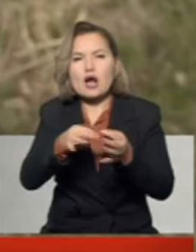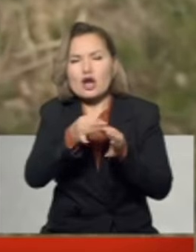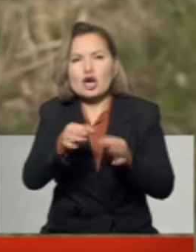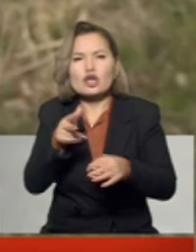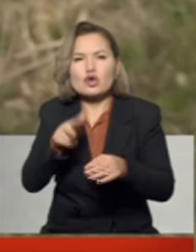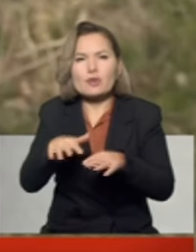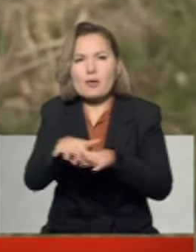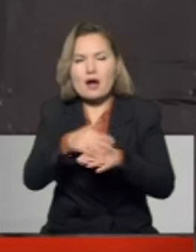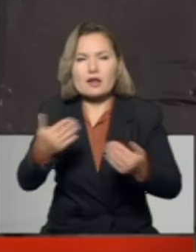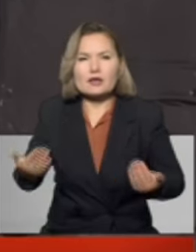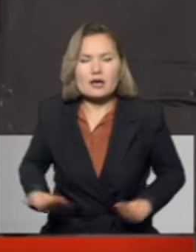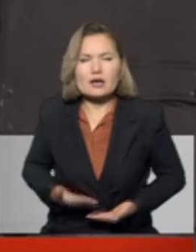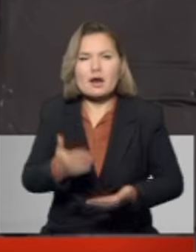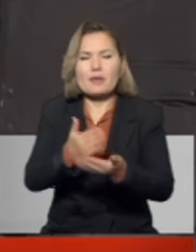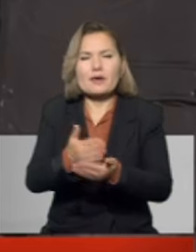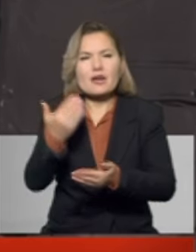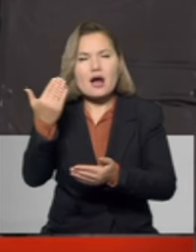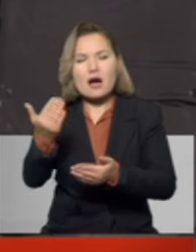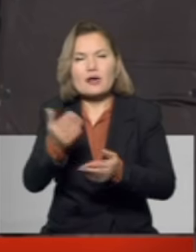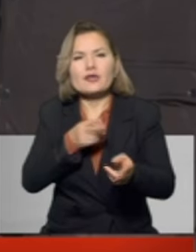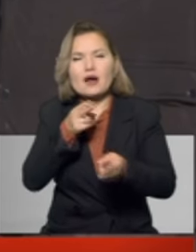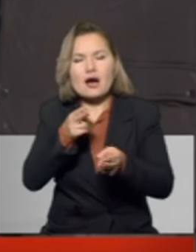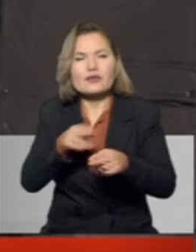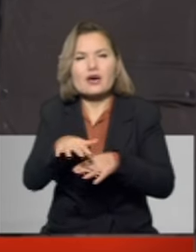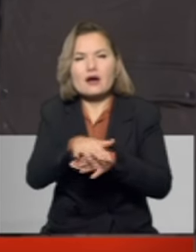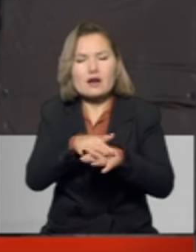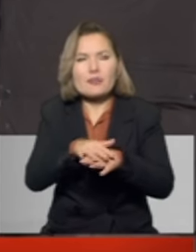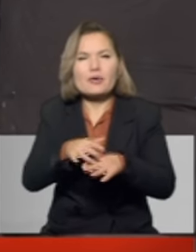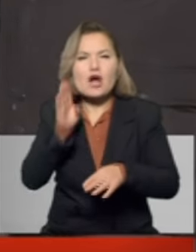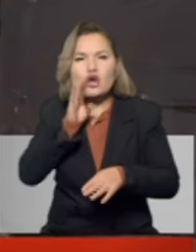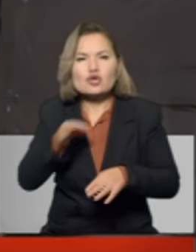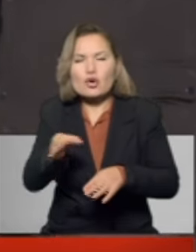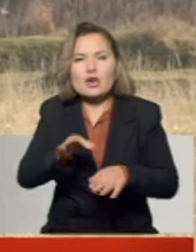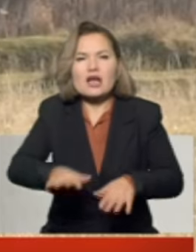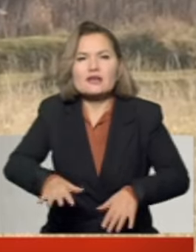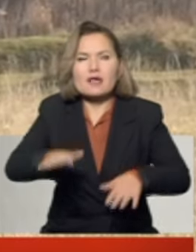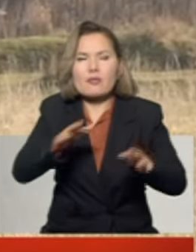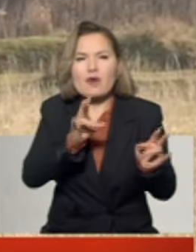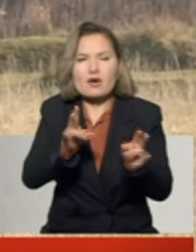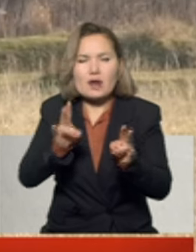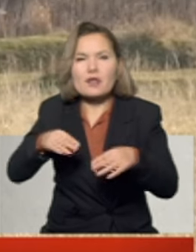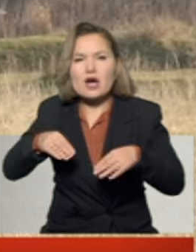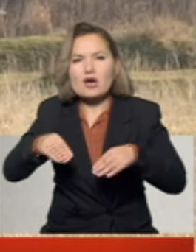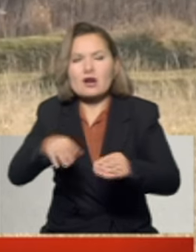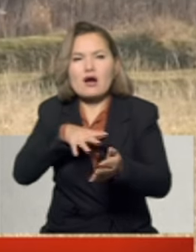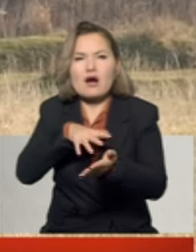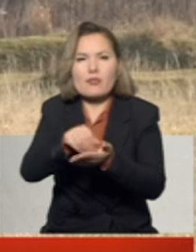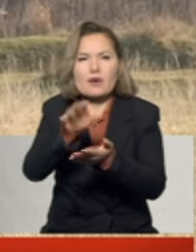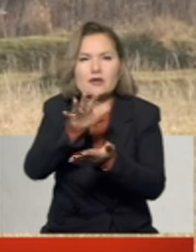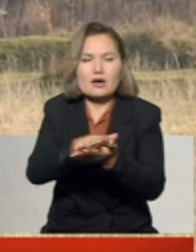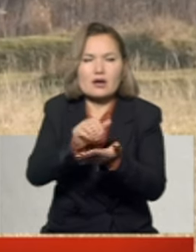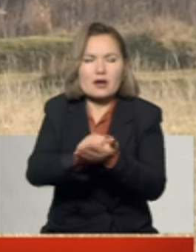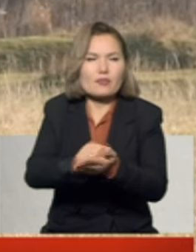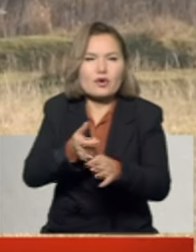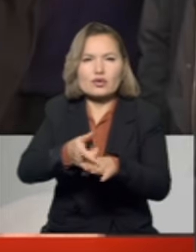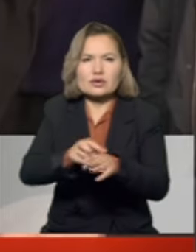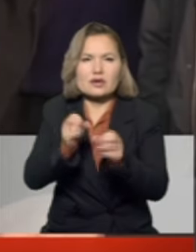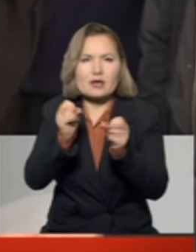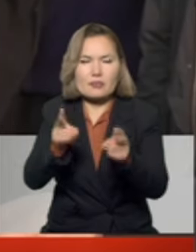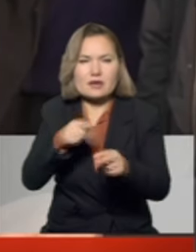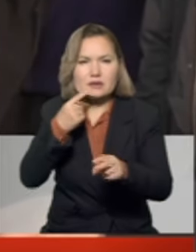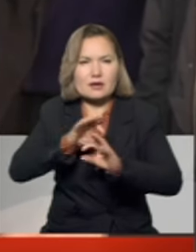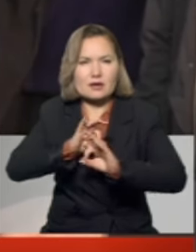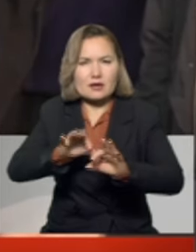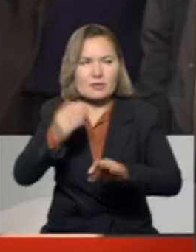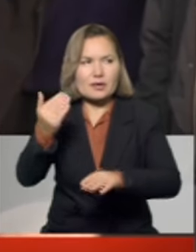астам халық тұрады. Олардың айтуынша қойма тасыса жайылымнан бөлек егістік пен шабындық жерлер түгел су астында қалады.